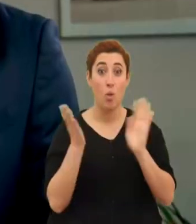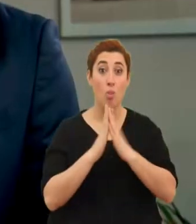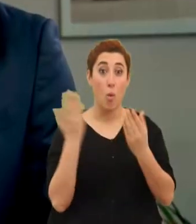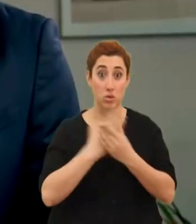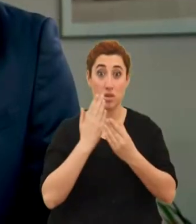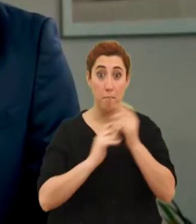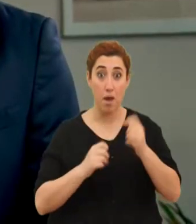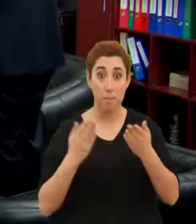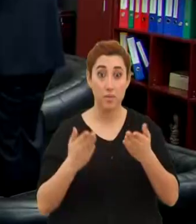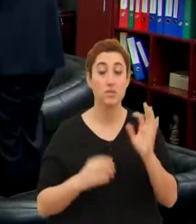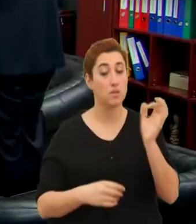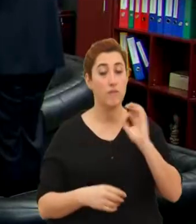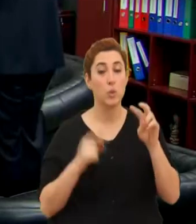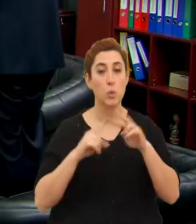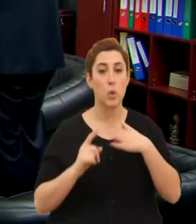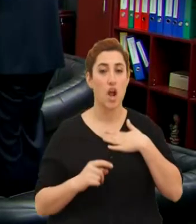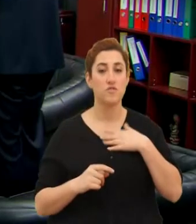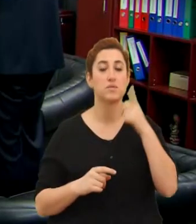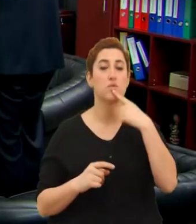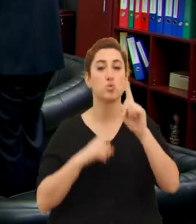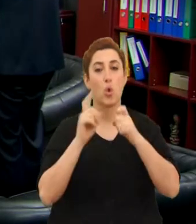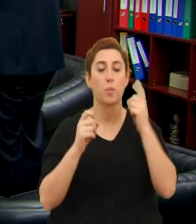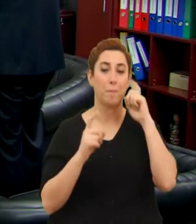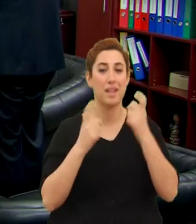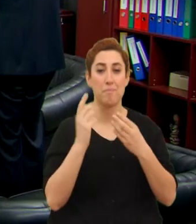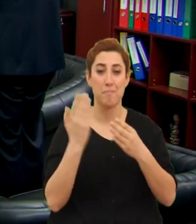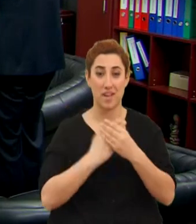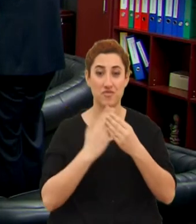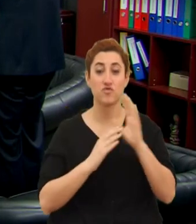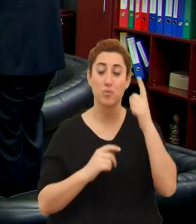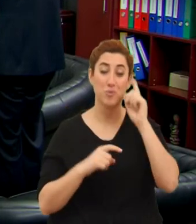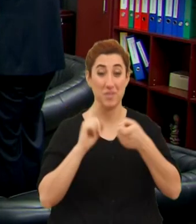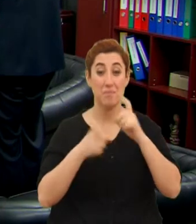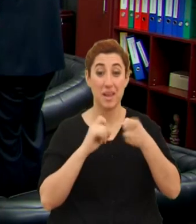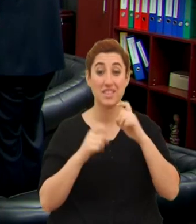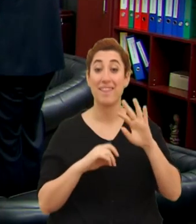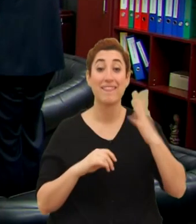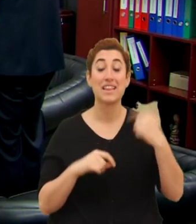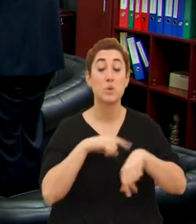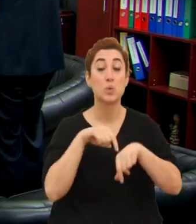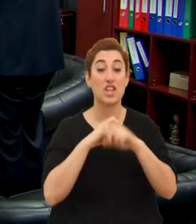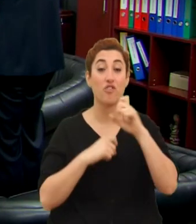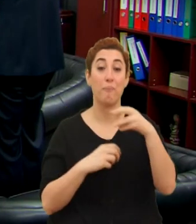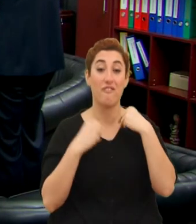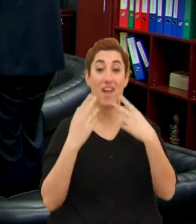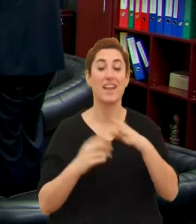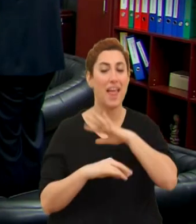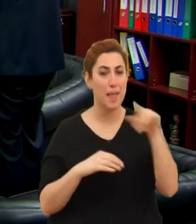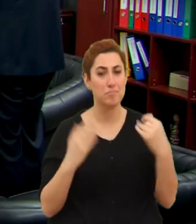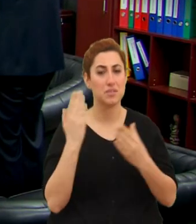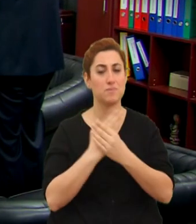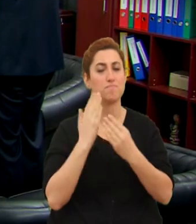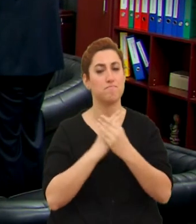dosya mı tuttunuz yani? Evet Nurhancığım. Sana sorduğum bilmeceleri ve bu bilmecelere ne kadar sürede cevap verdiğin